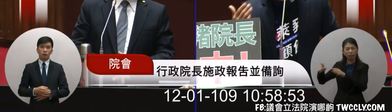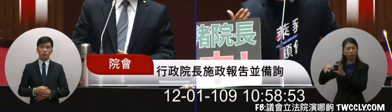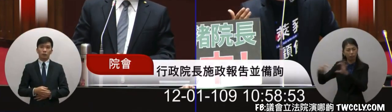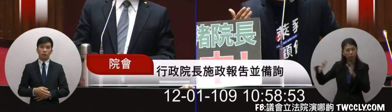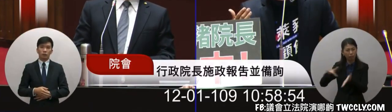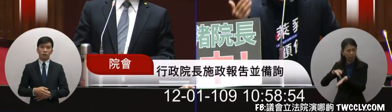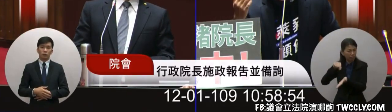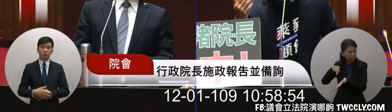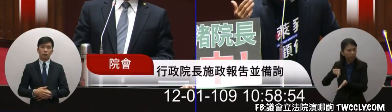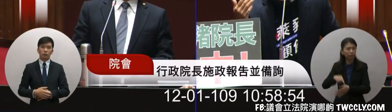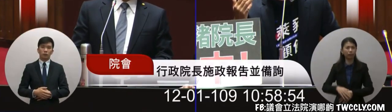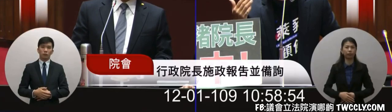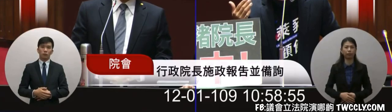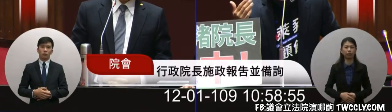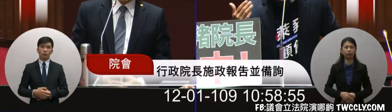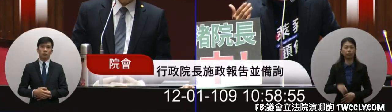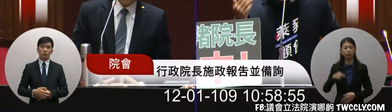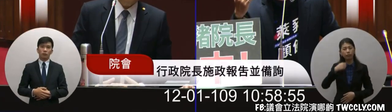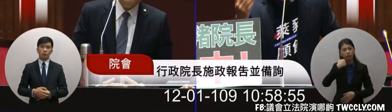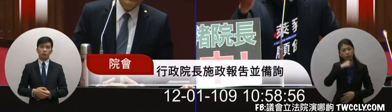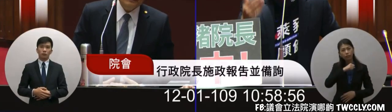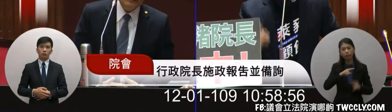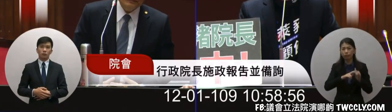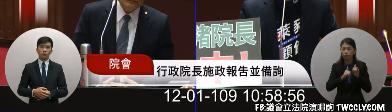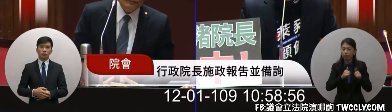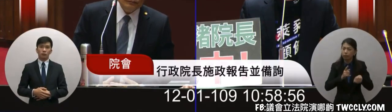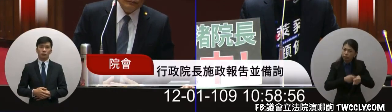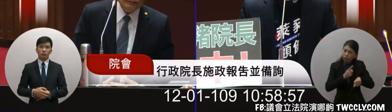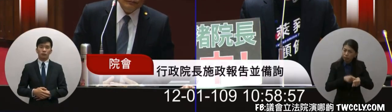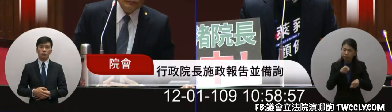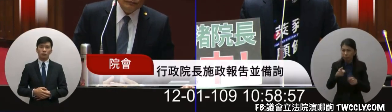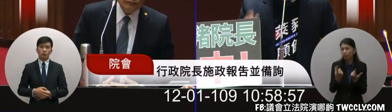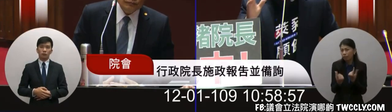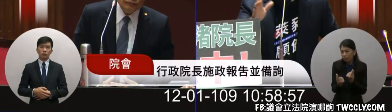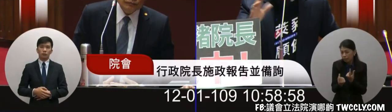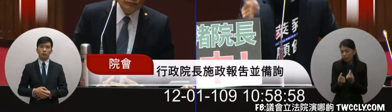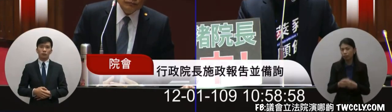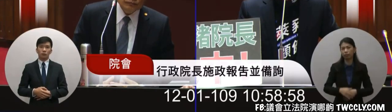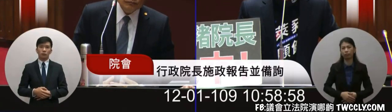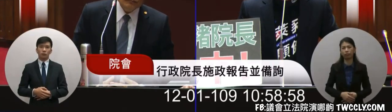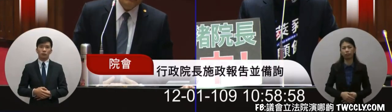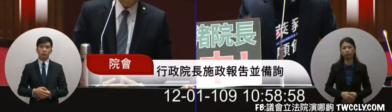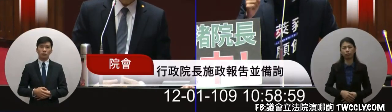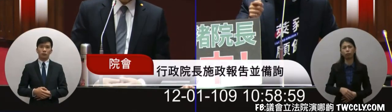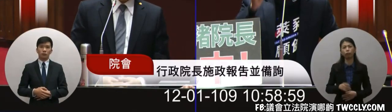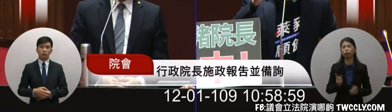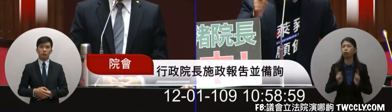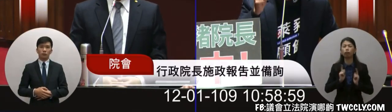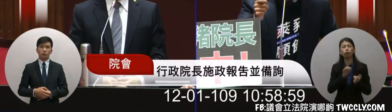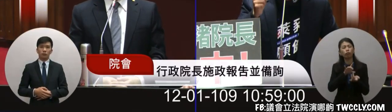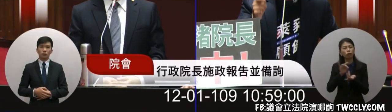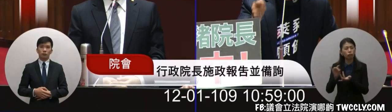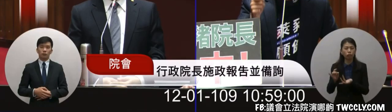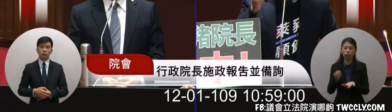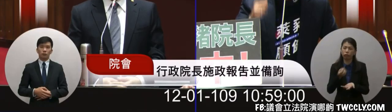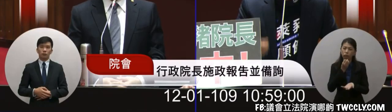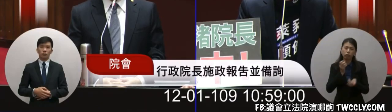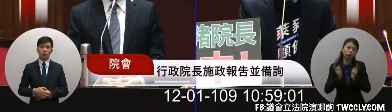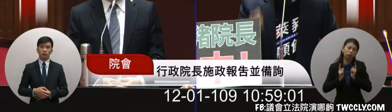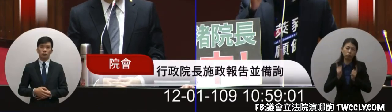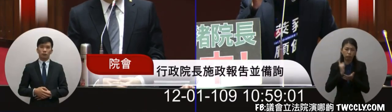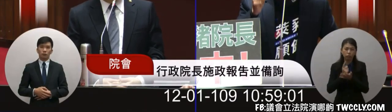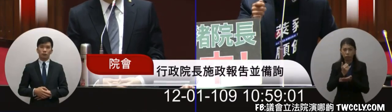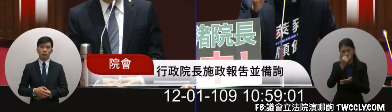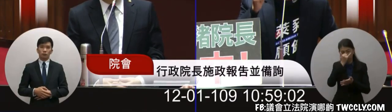你刚刚也承认了，国人的饮食习惯如同跟您一样，您也没有特别挑食，所以每天都吃得到猪